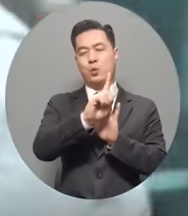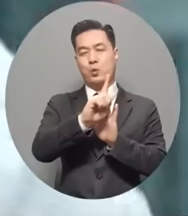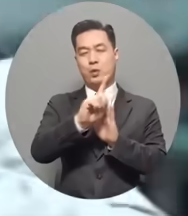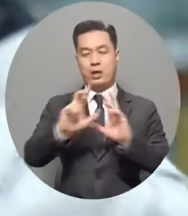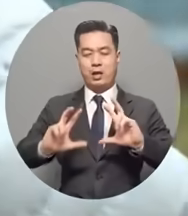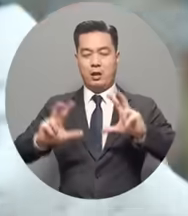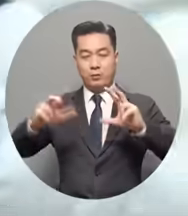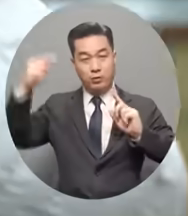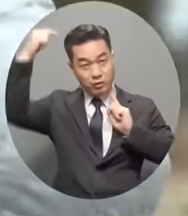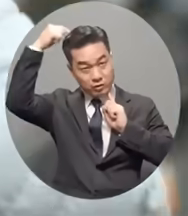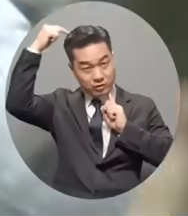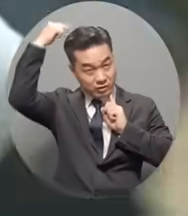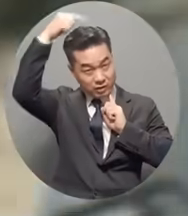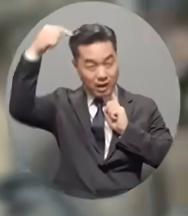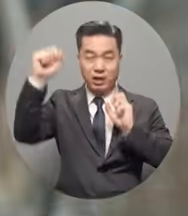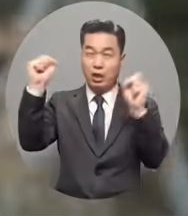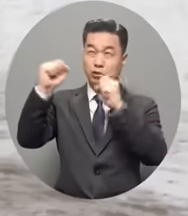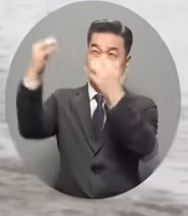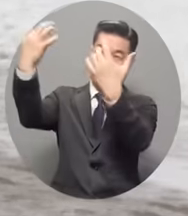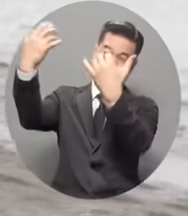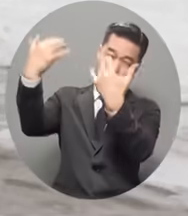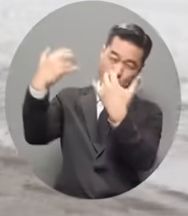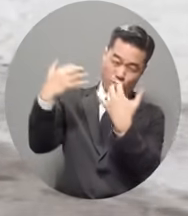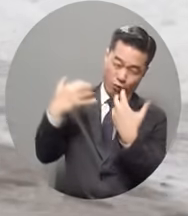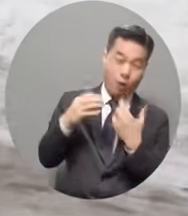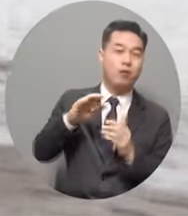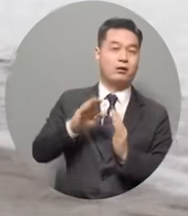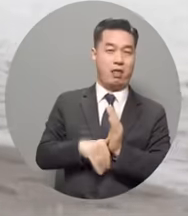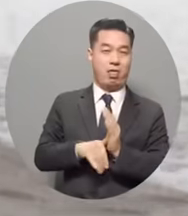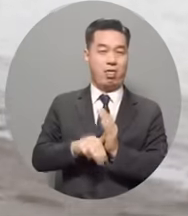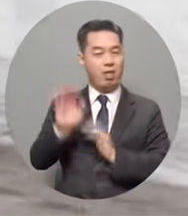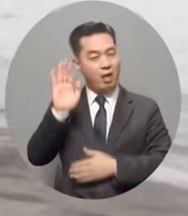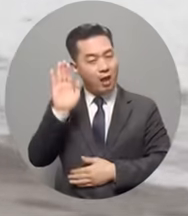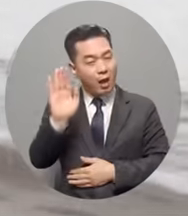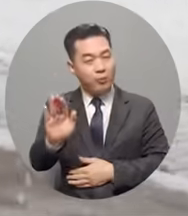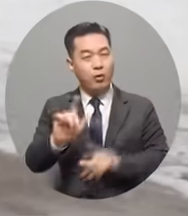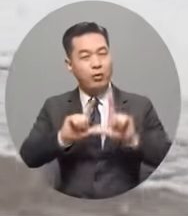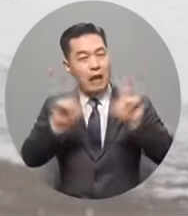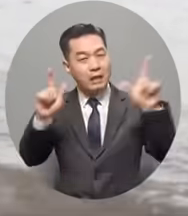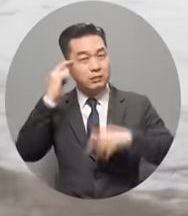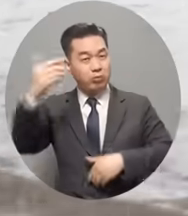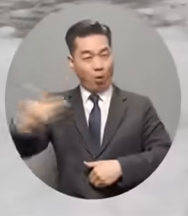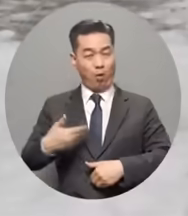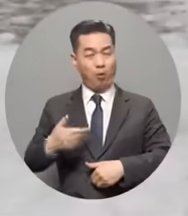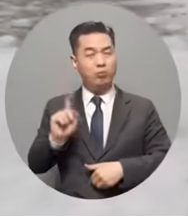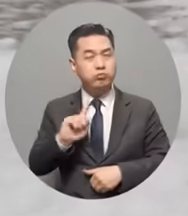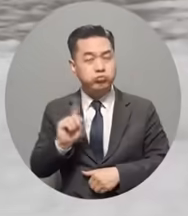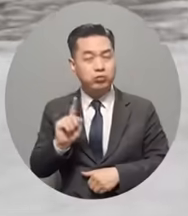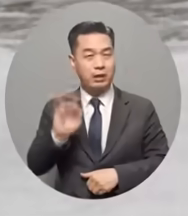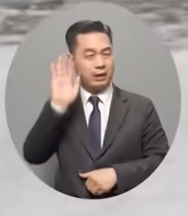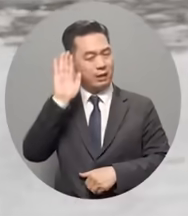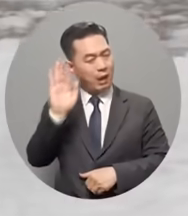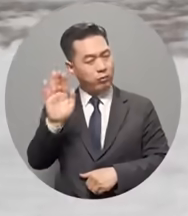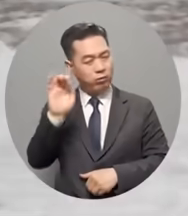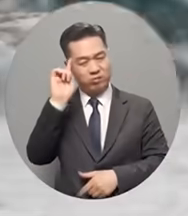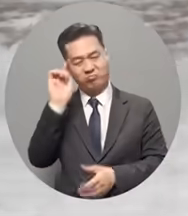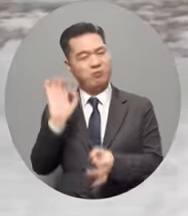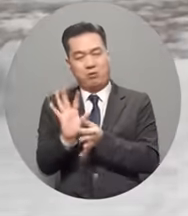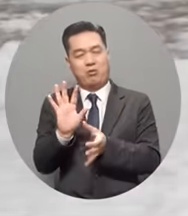공존하는 극단적인 겨울. 남은 겨울 날씨를 묻는 질문에 전문가들은 앞으로도